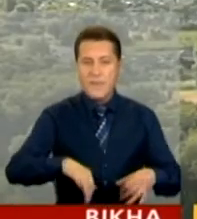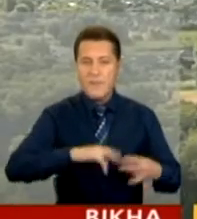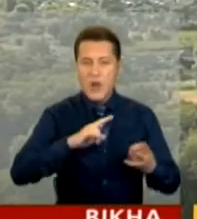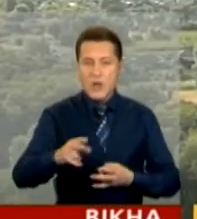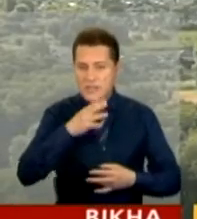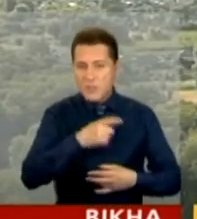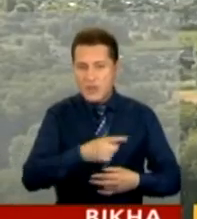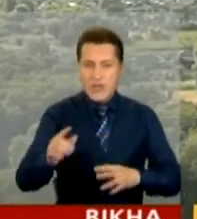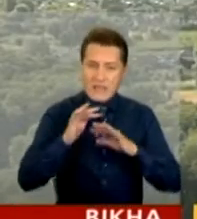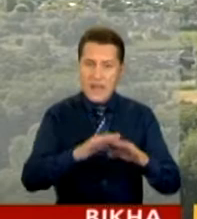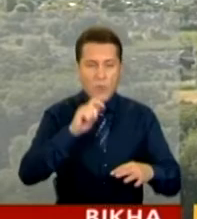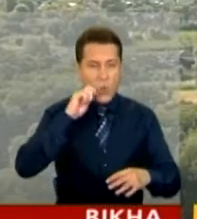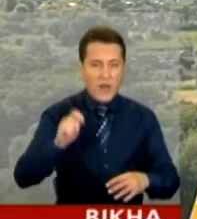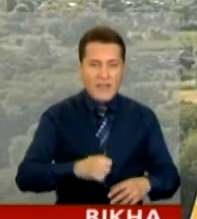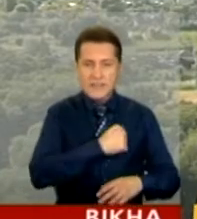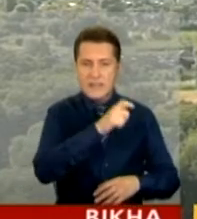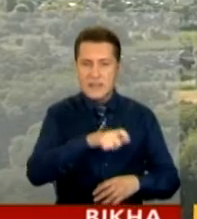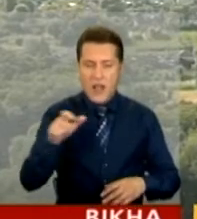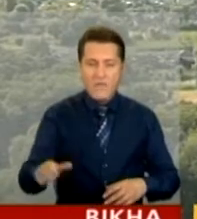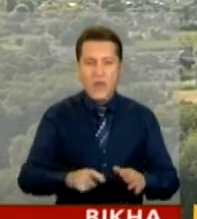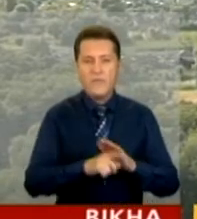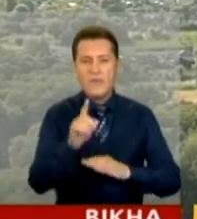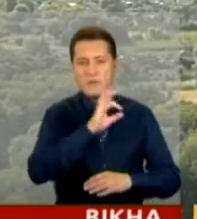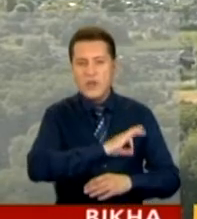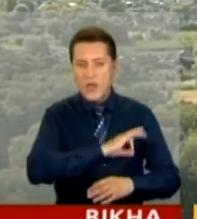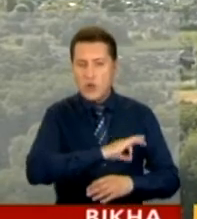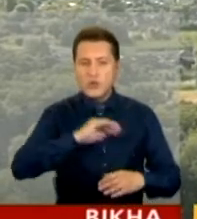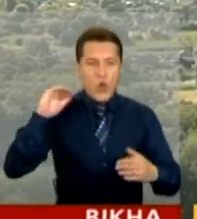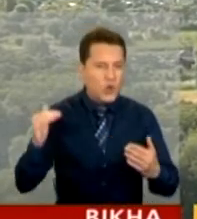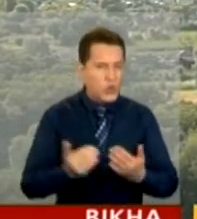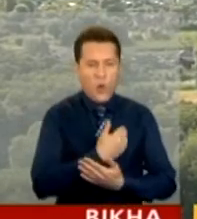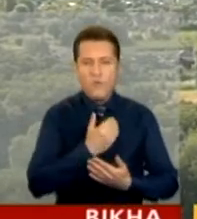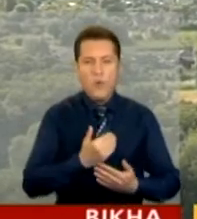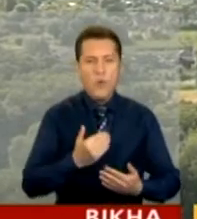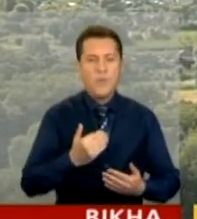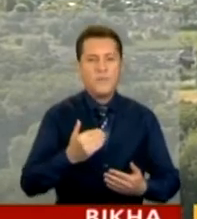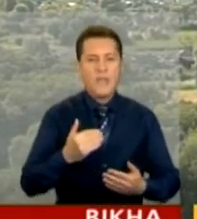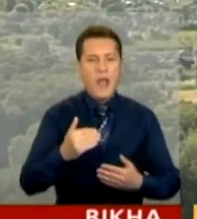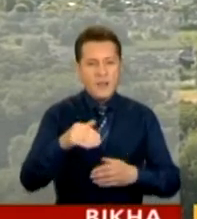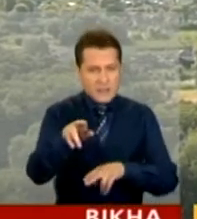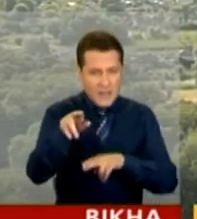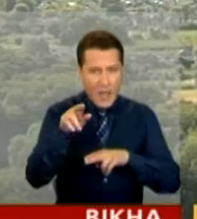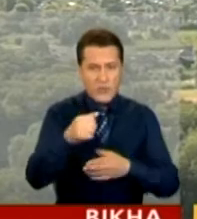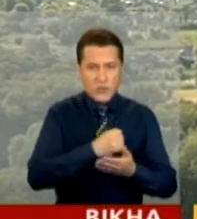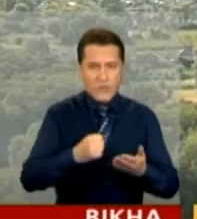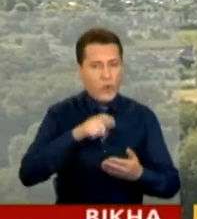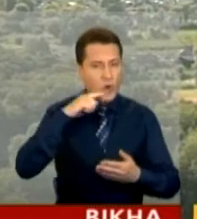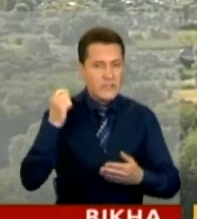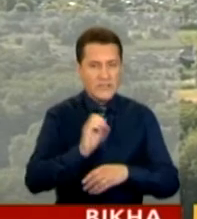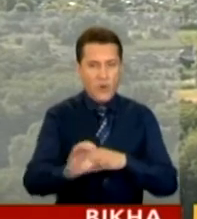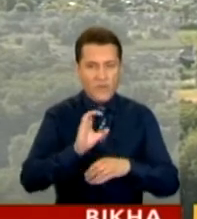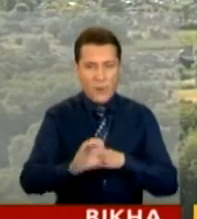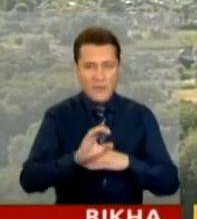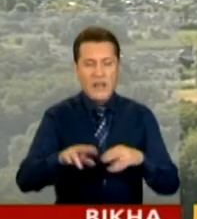нападу на українських силовиків почали дуже активно використовувати абсолютно нову і абсолютно унікальну снайперську гвинтівку російського виробництва, яка